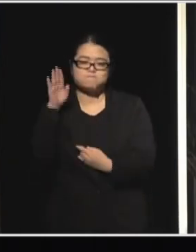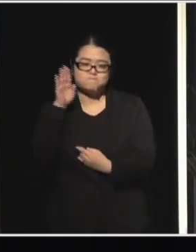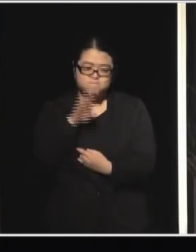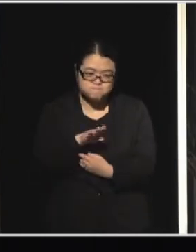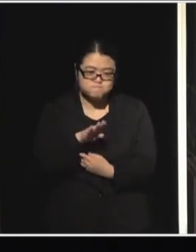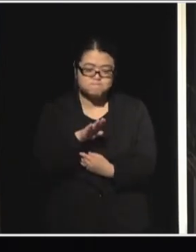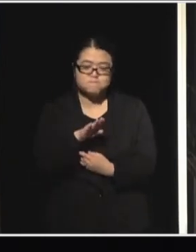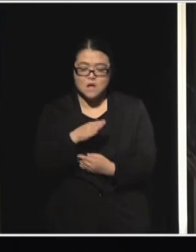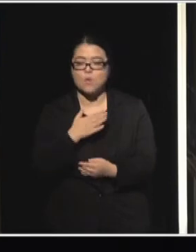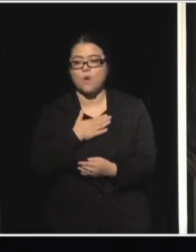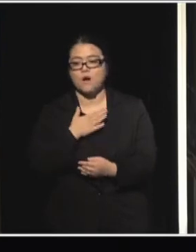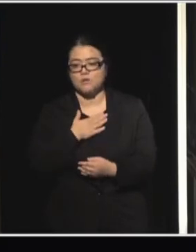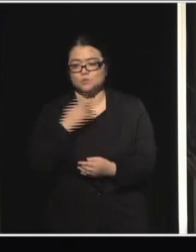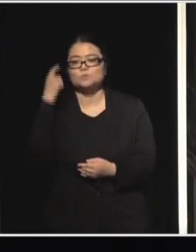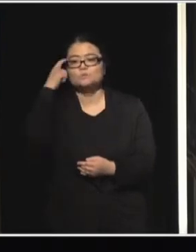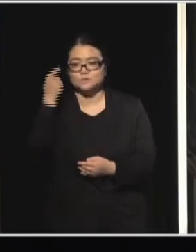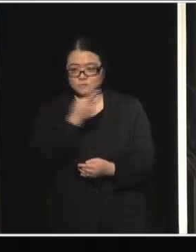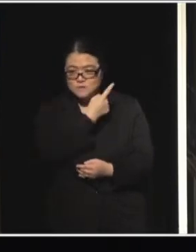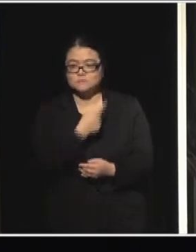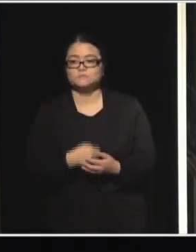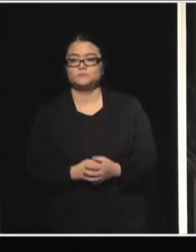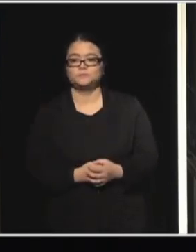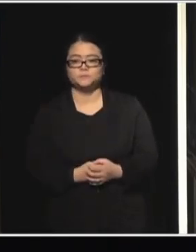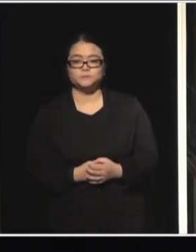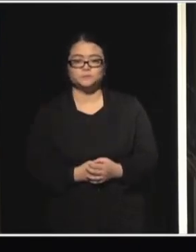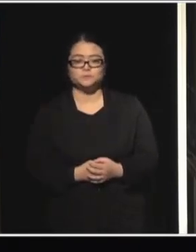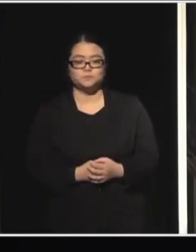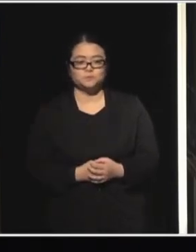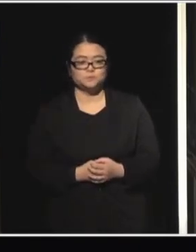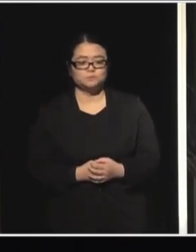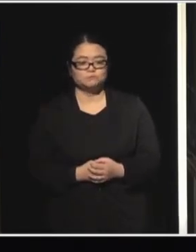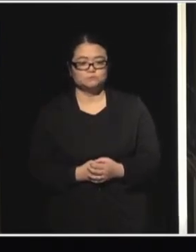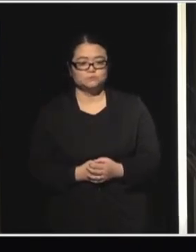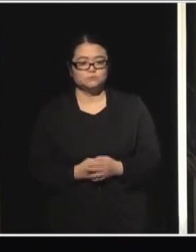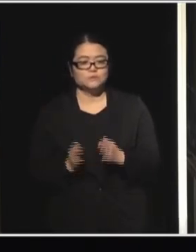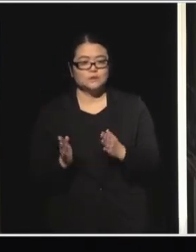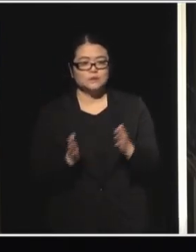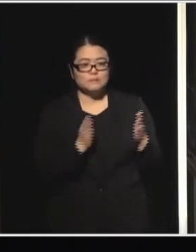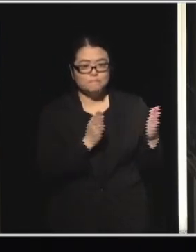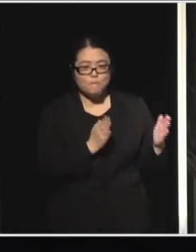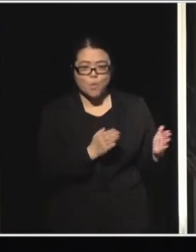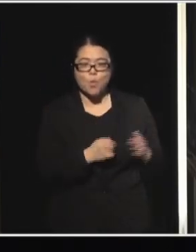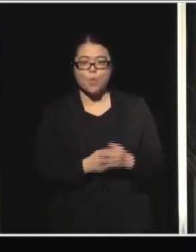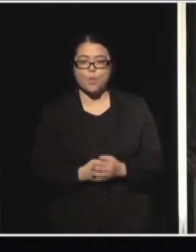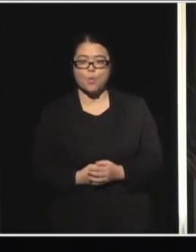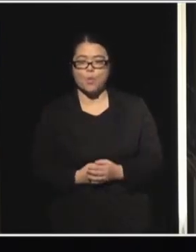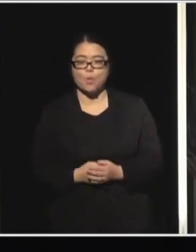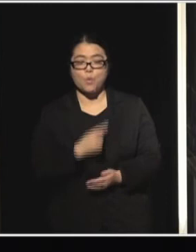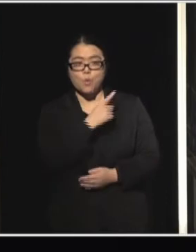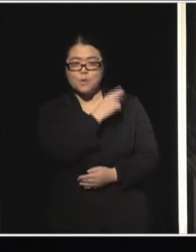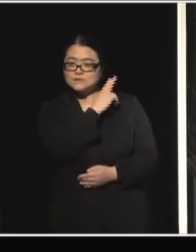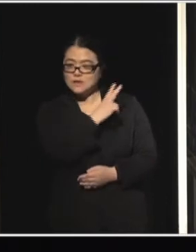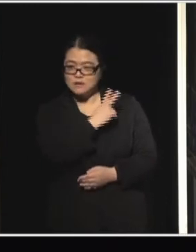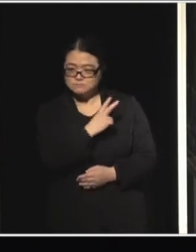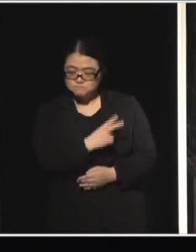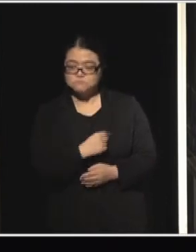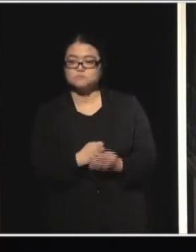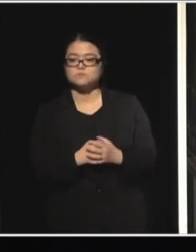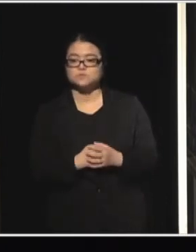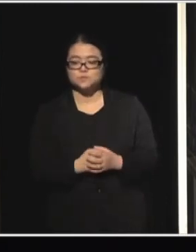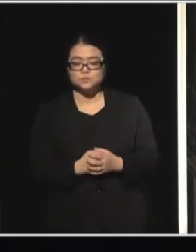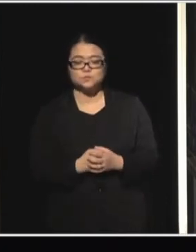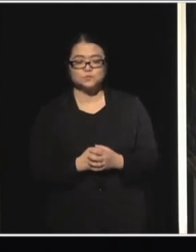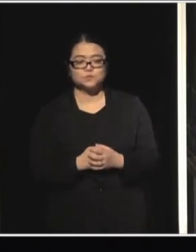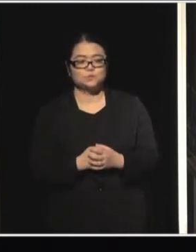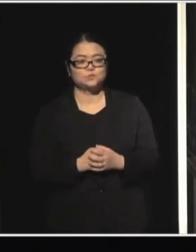がわかると思います一方ですねえっとこっちたここに書いてあるのは脂肪にか